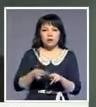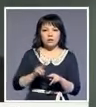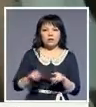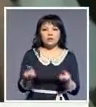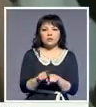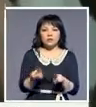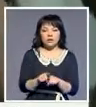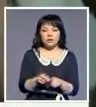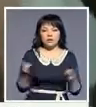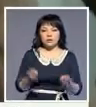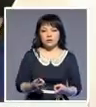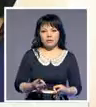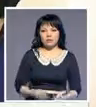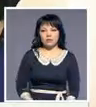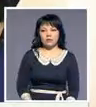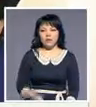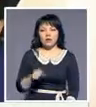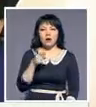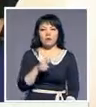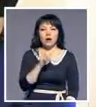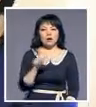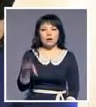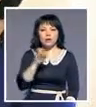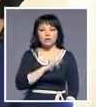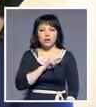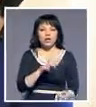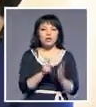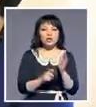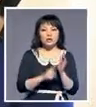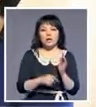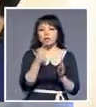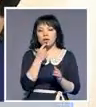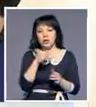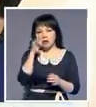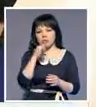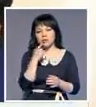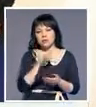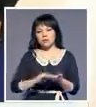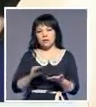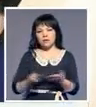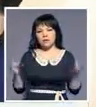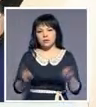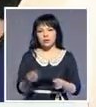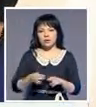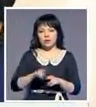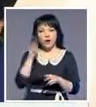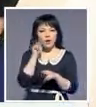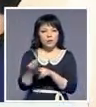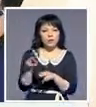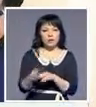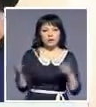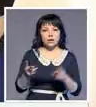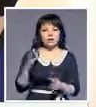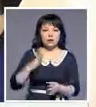туралы және көші-қон туралы. Министрлікте 1000 адам істесе, 700-і қазақша жазатын адам болды. Соған оқытуымыз керек,